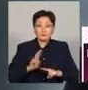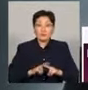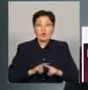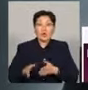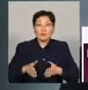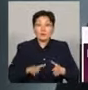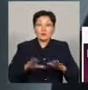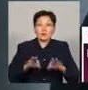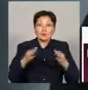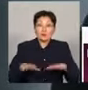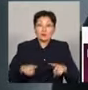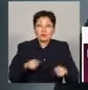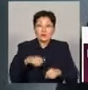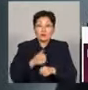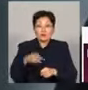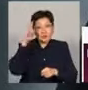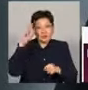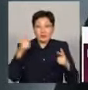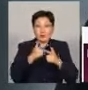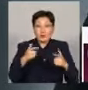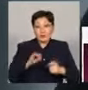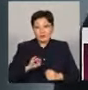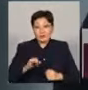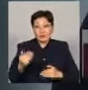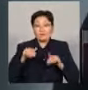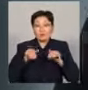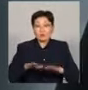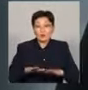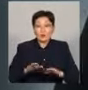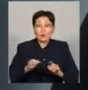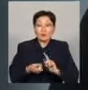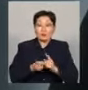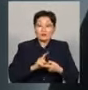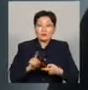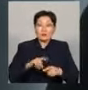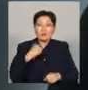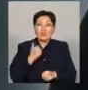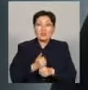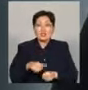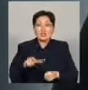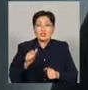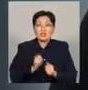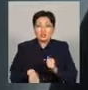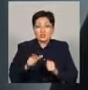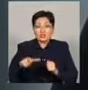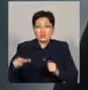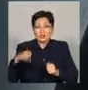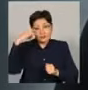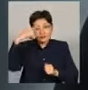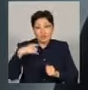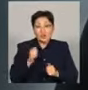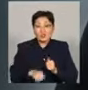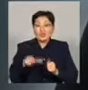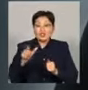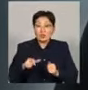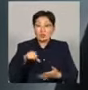путь демократизации, который глава государства объявил. И его решение о референдуме, о том, что каждый житель Казахстана, каждый гражданин,